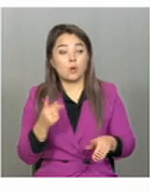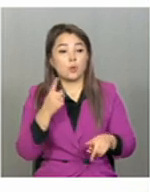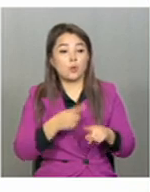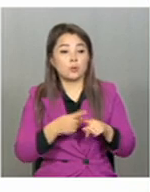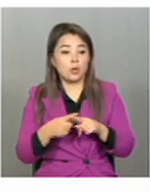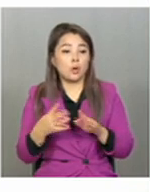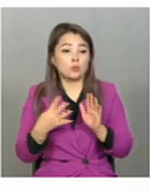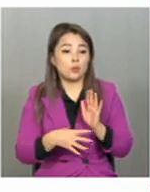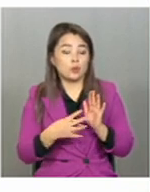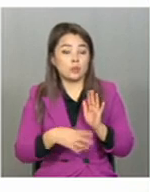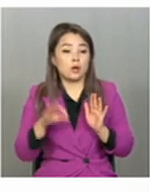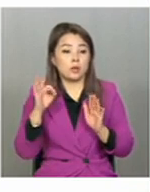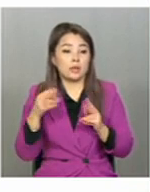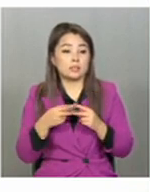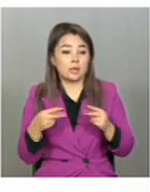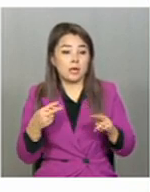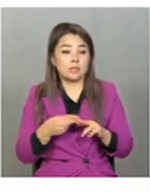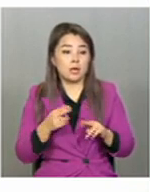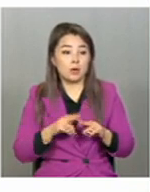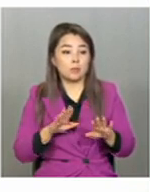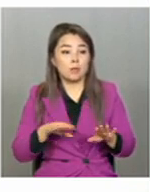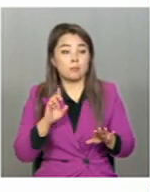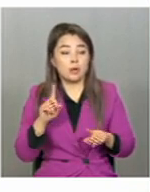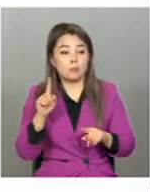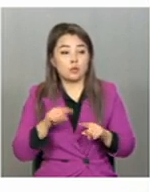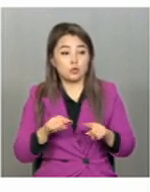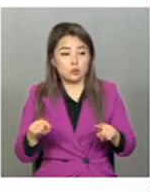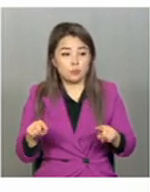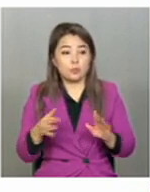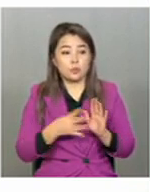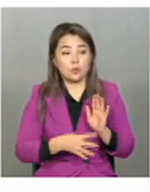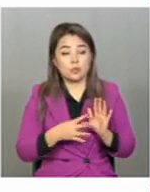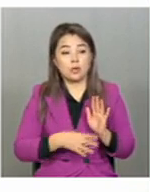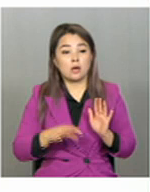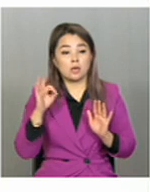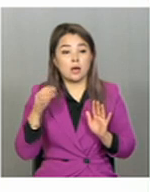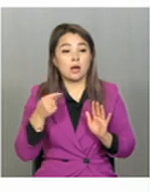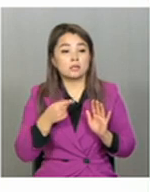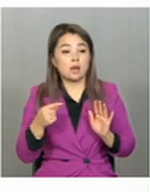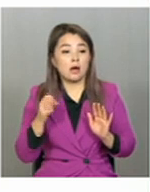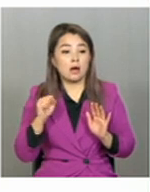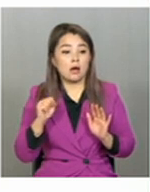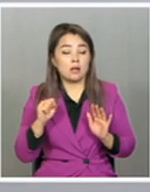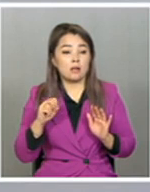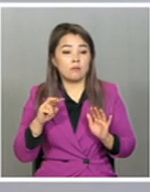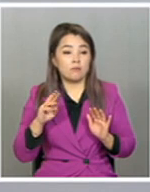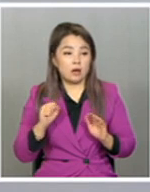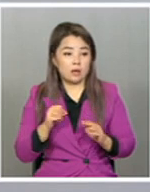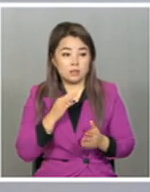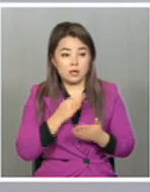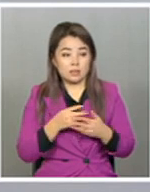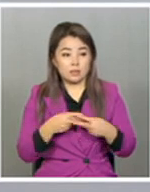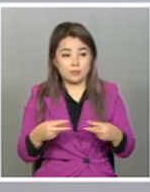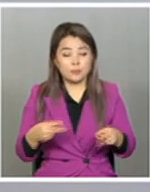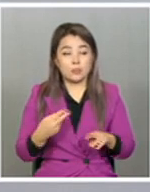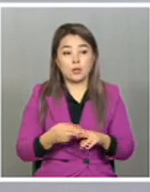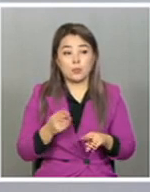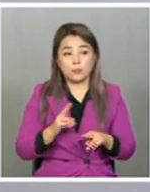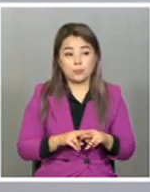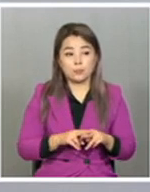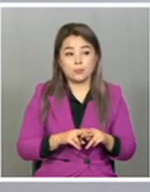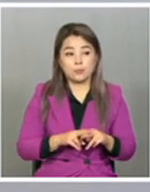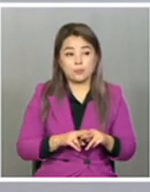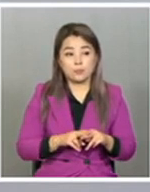90 градусқа тең. Олай болса, Б бұрышы бізде 90 градус азайтылған альфаға тең болады. Енді